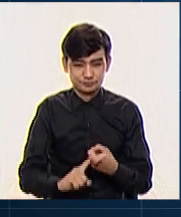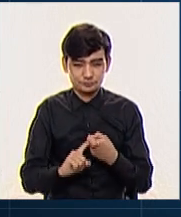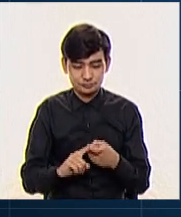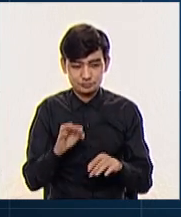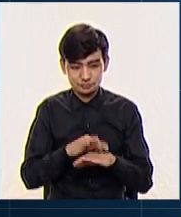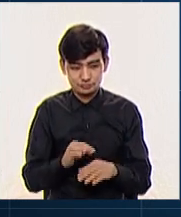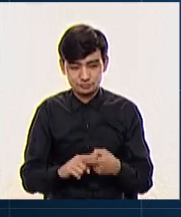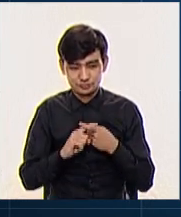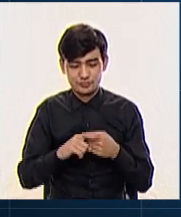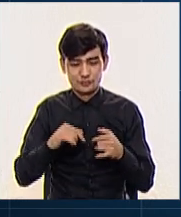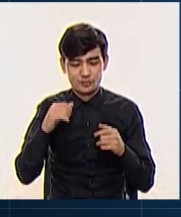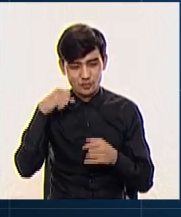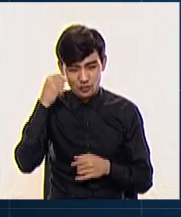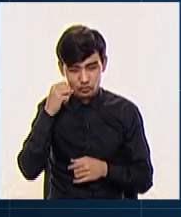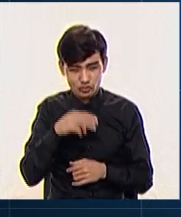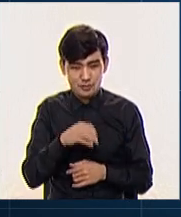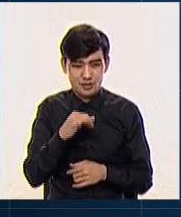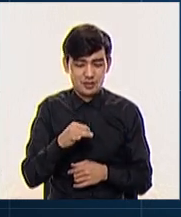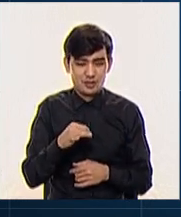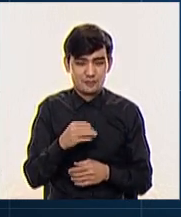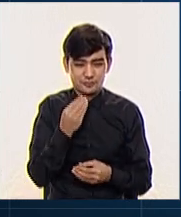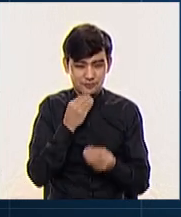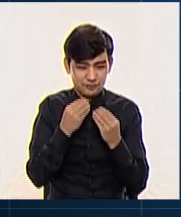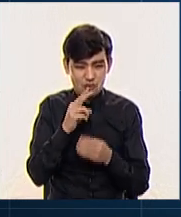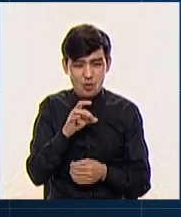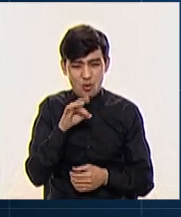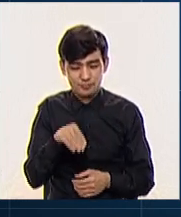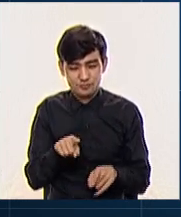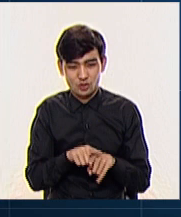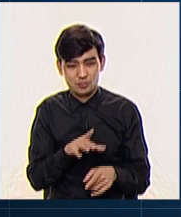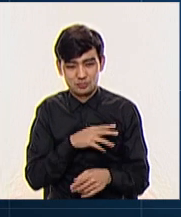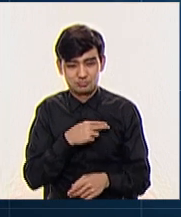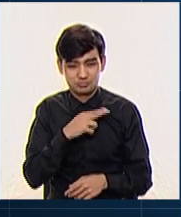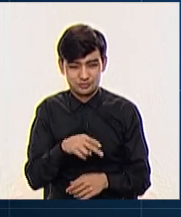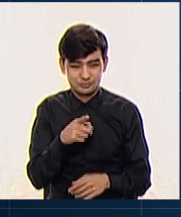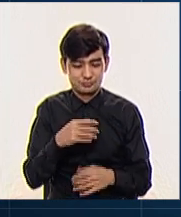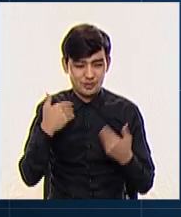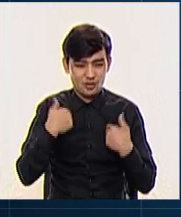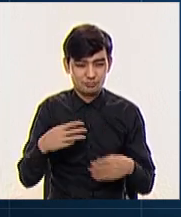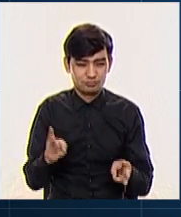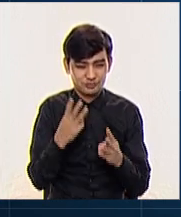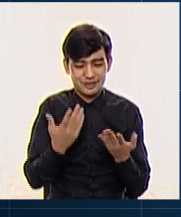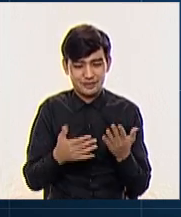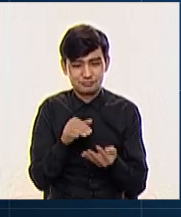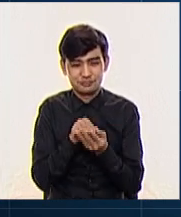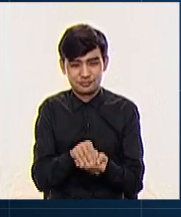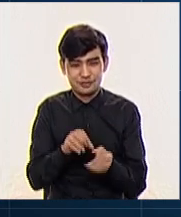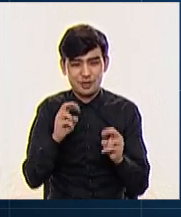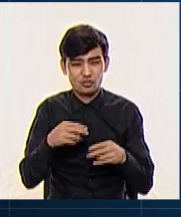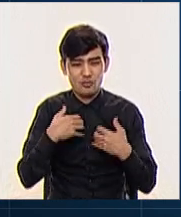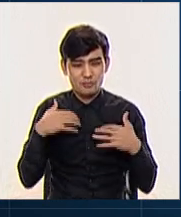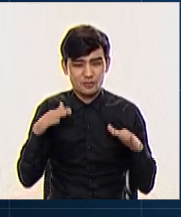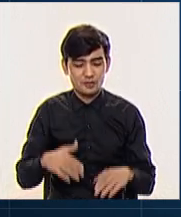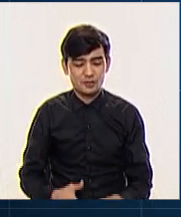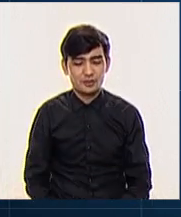инфекцией коровы, реже овцы и козы могут через почву или корм. После гибели труп животного сжигают, либо хоронят в скотомогильниках.